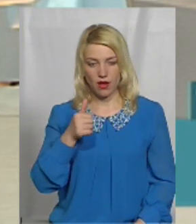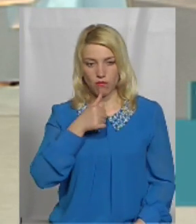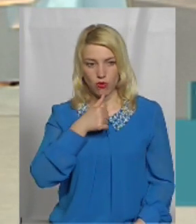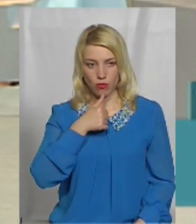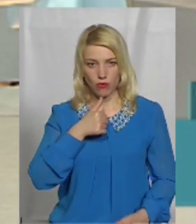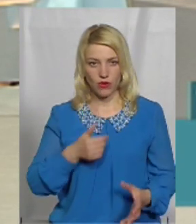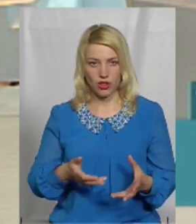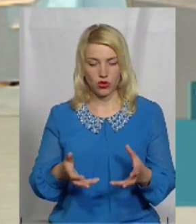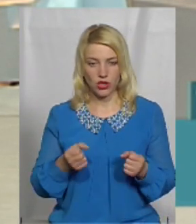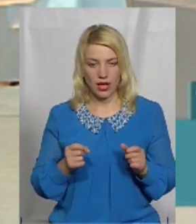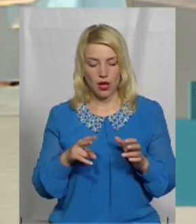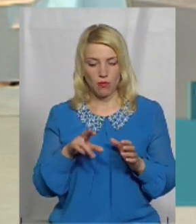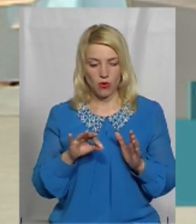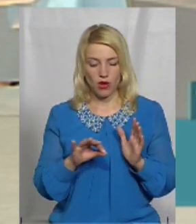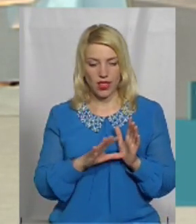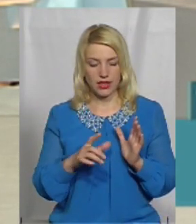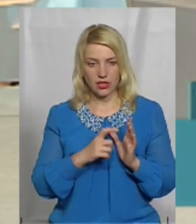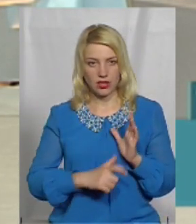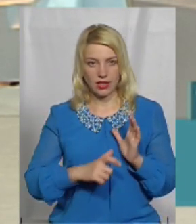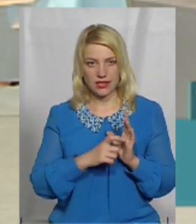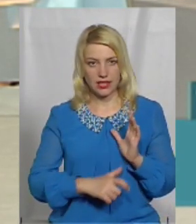отримати за електронним рецептом